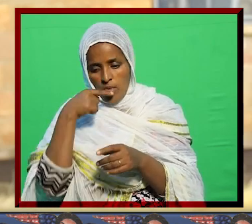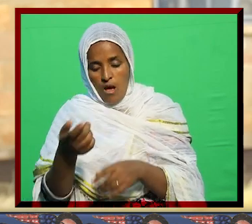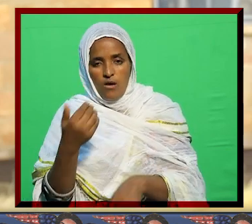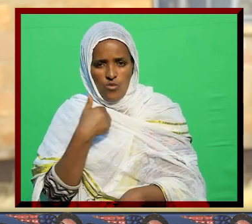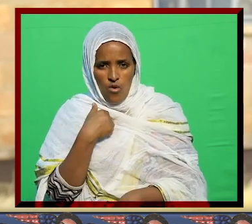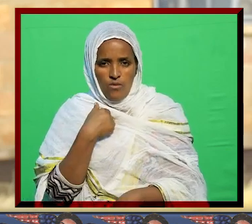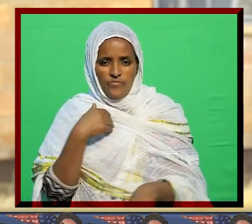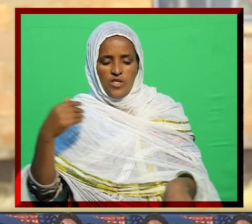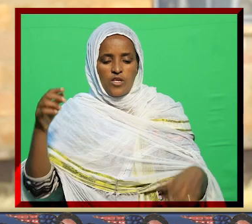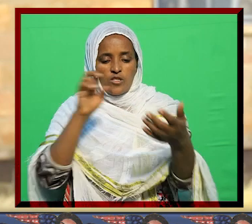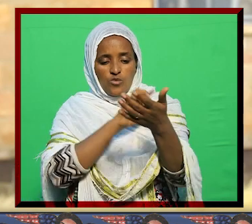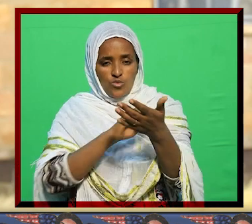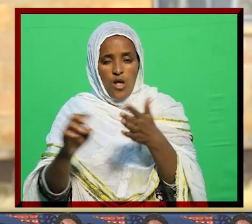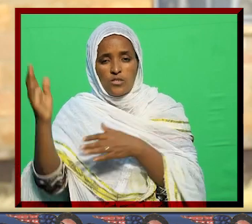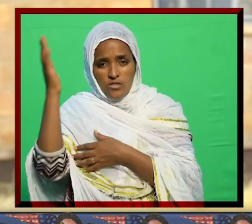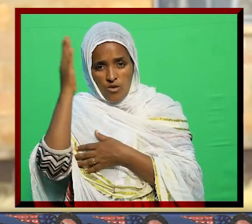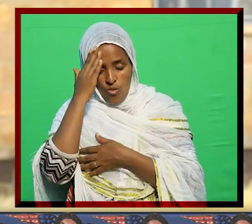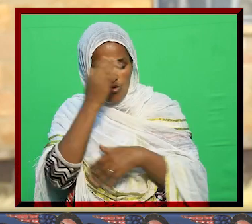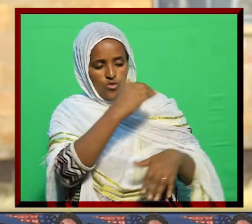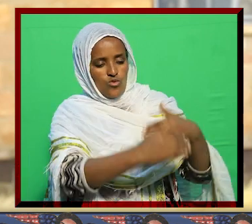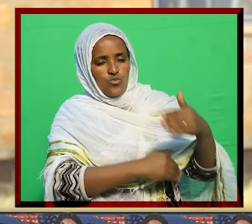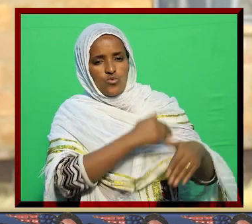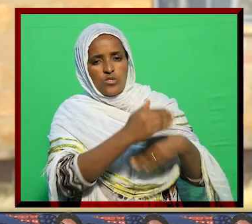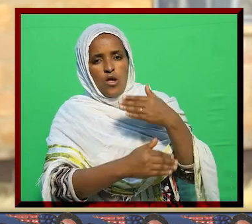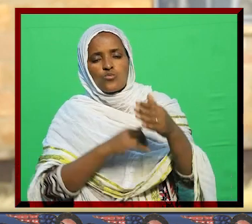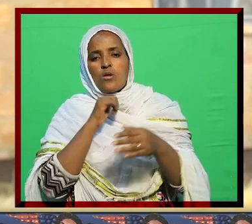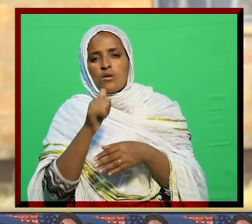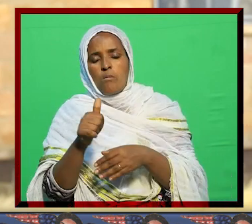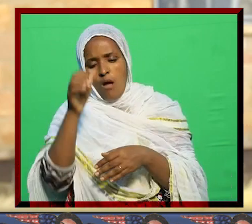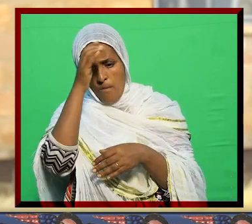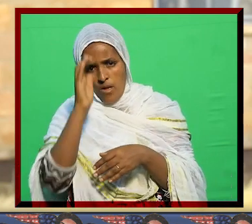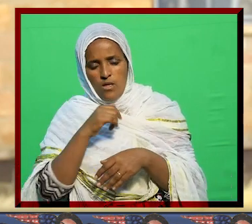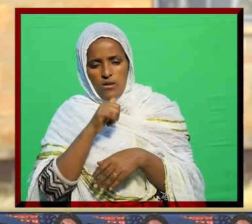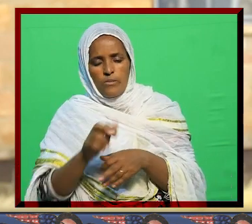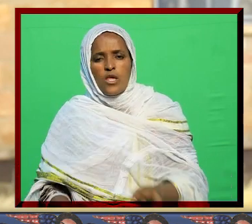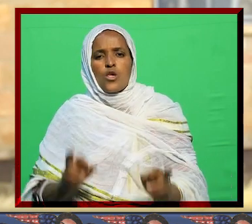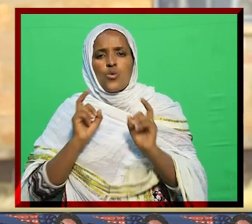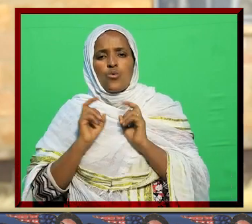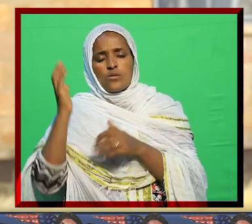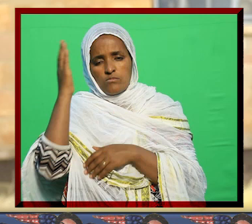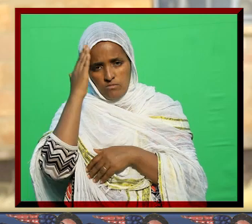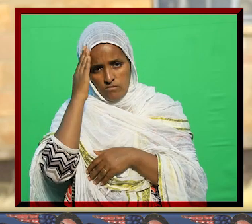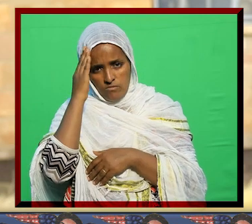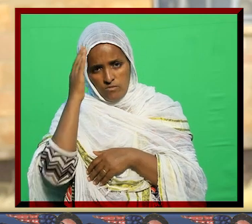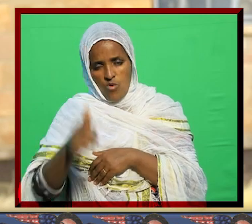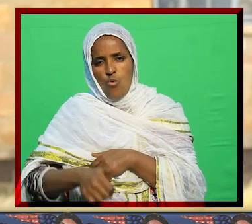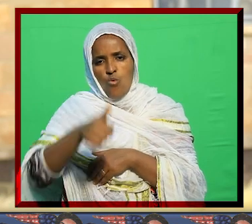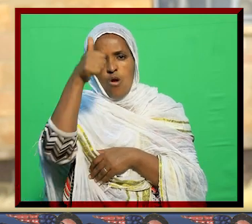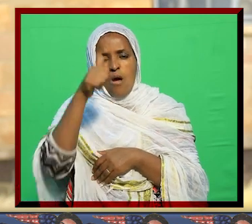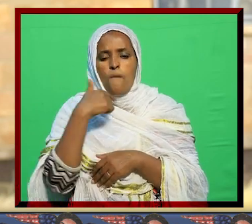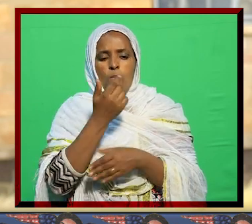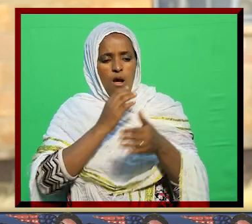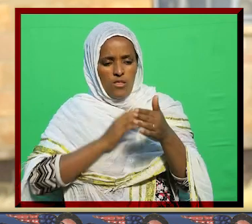ነው የሚናገረው አለ። ጎርጎሪዎስ ቅዱሳንን ስናውቃቸው ትውልዳቸውንም አይደለም አባትነታቸውም አይደለም ህይወታቸውን ነው የምናውቀው። ትልቁ